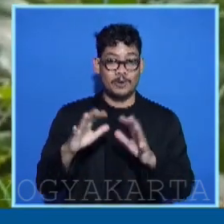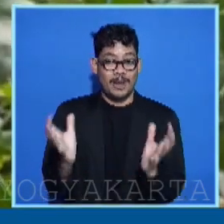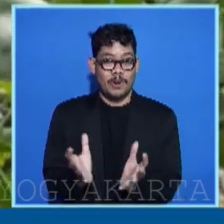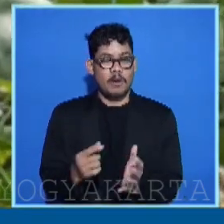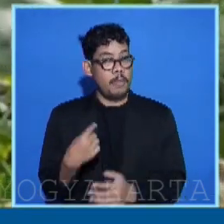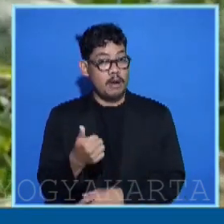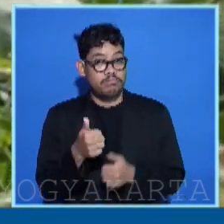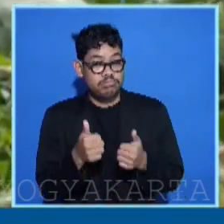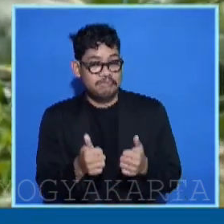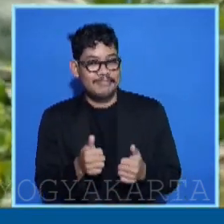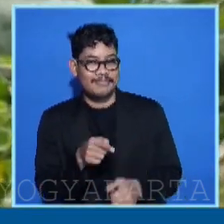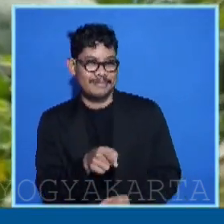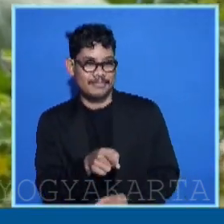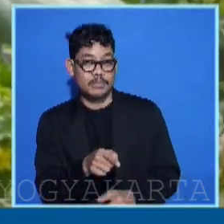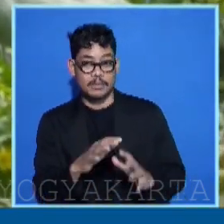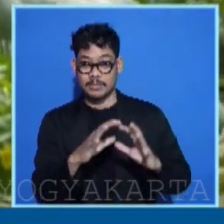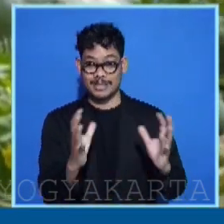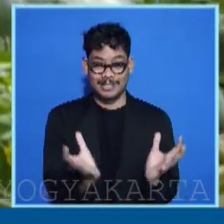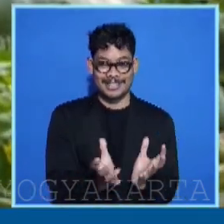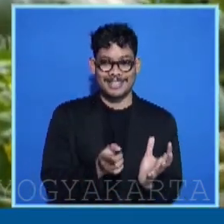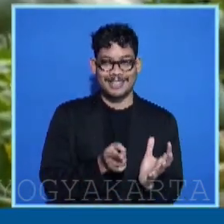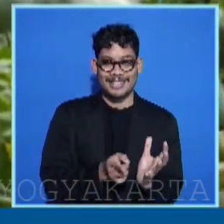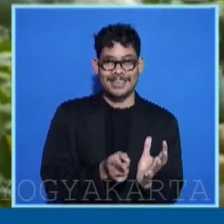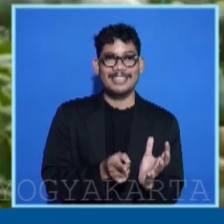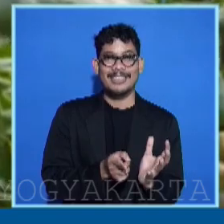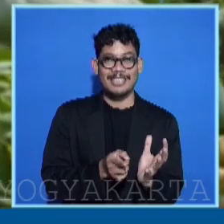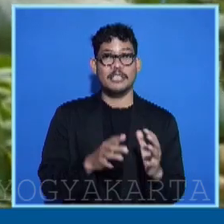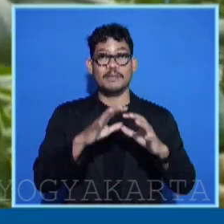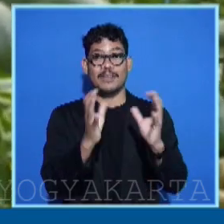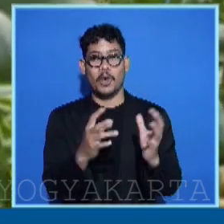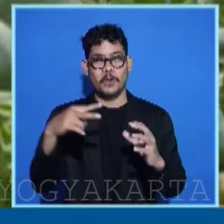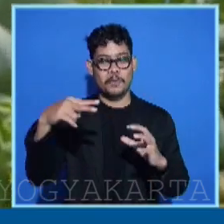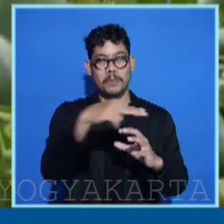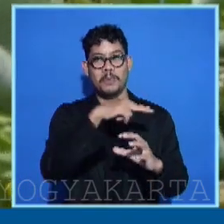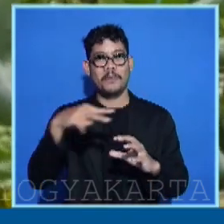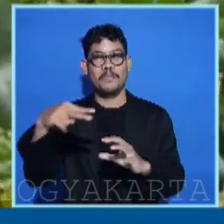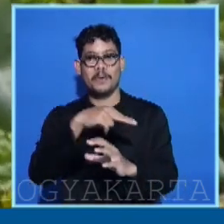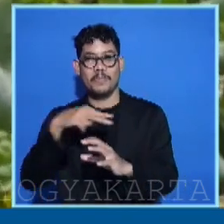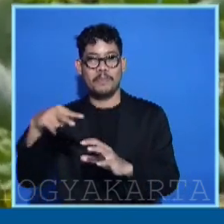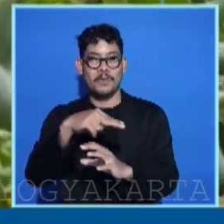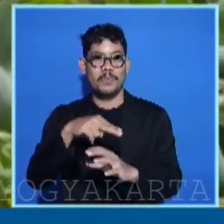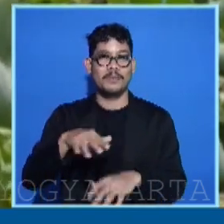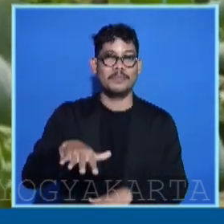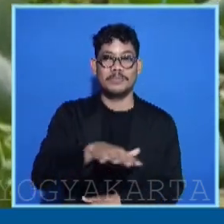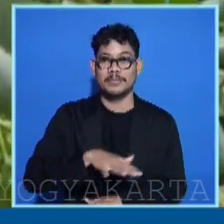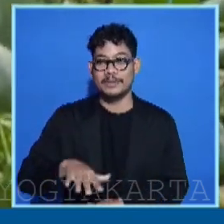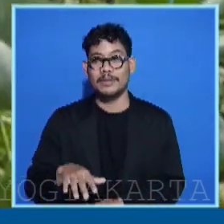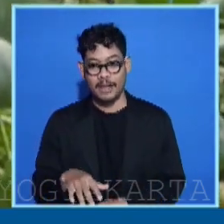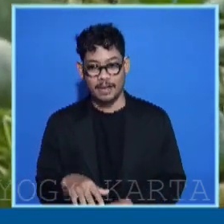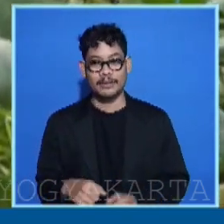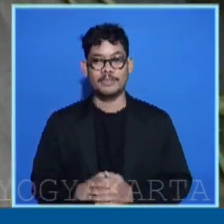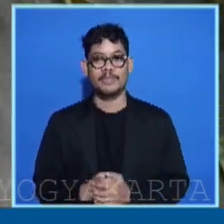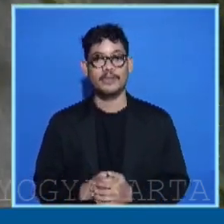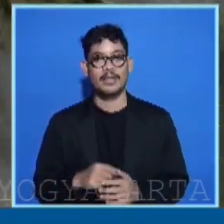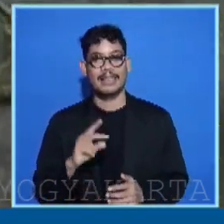pilihan panen melon kimoji Menik dipun tindakaken Kebon melon kadanipun Muhammad Rasul saweneh kadang